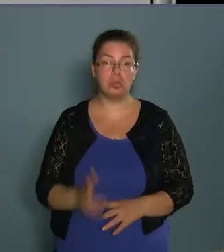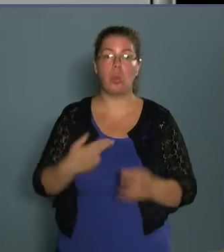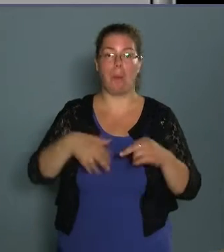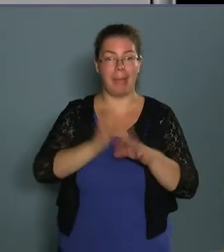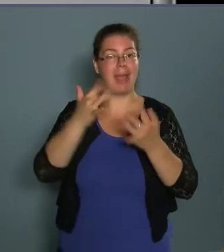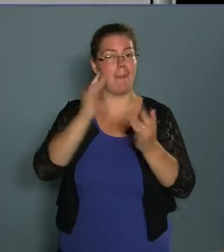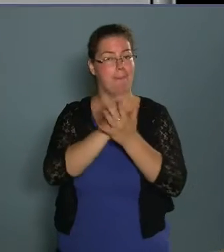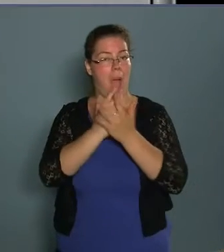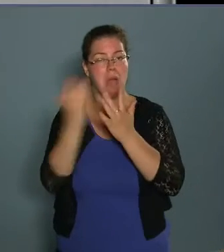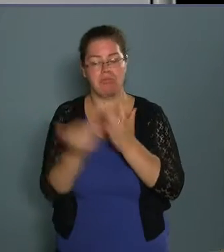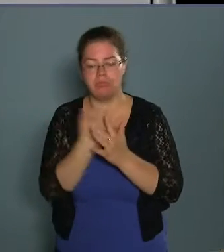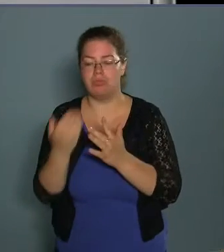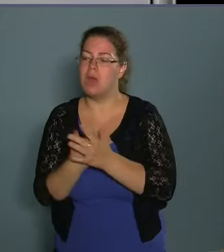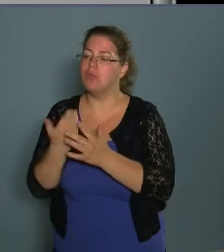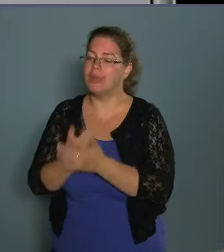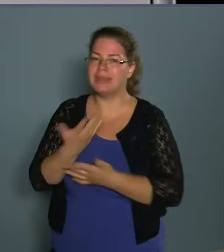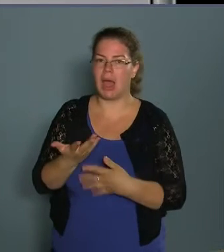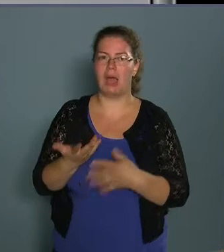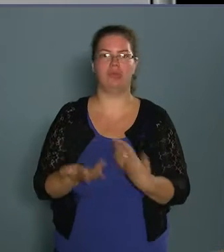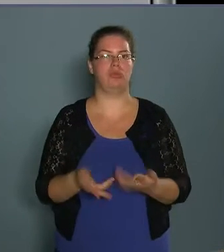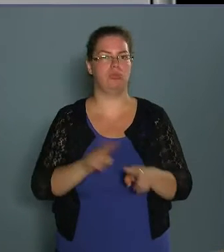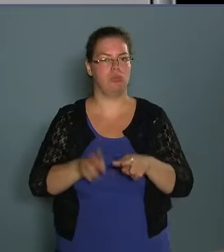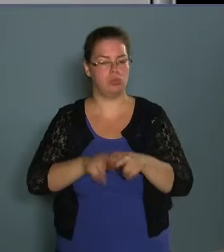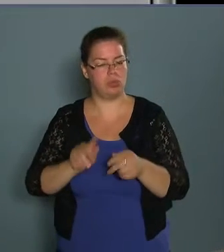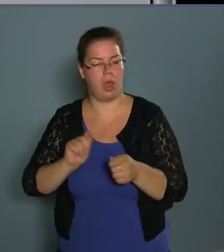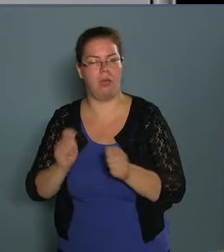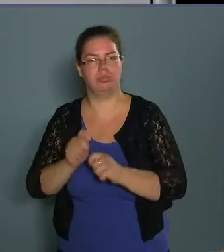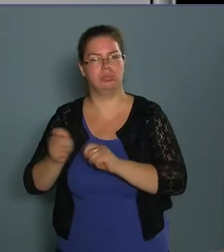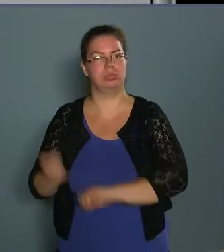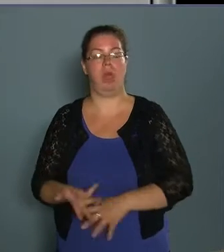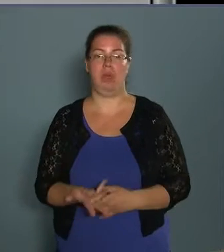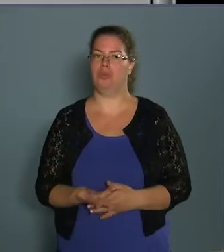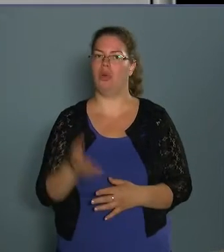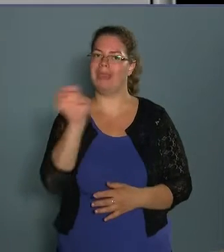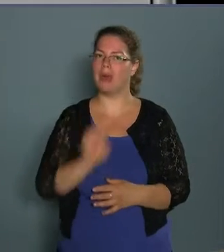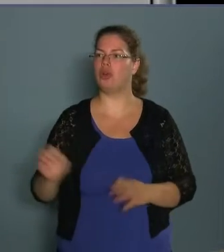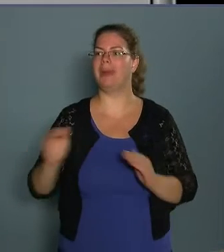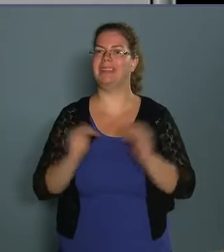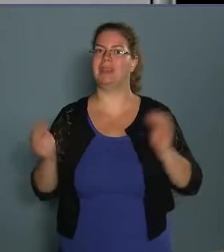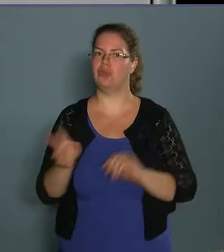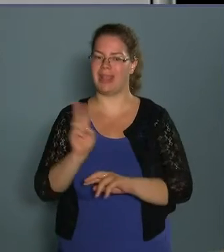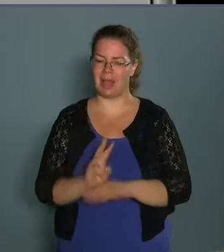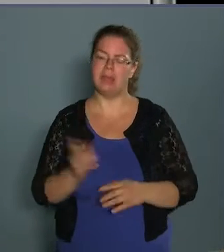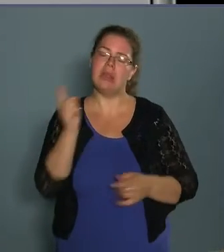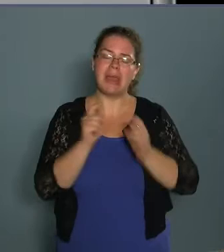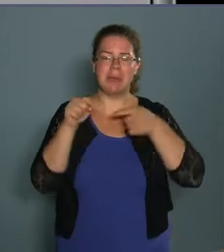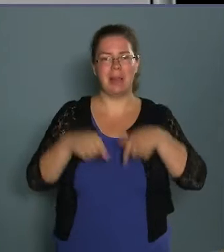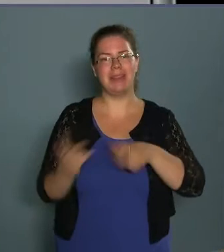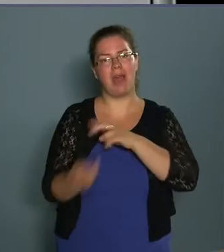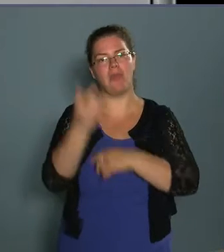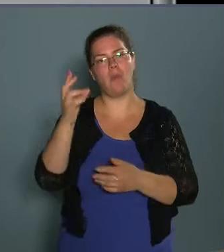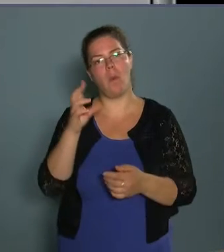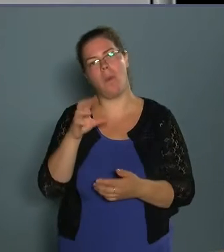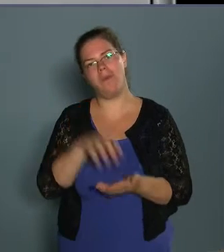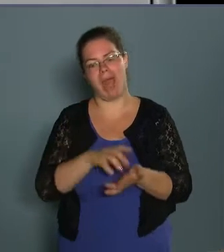és műszerpart cseréken ment keresztül, hogy tényleg európai szintűnek tekinthetőek. Én remélem, hogy ez itt a